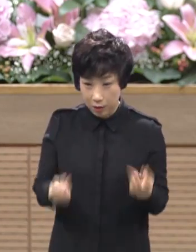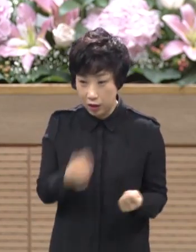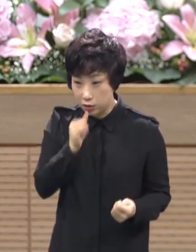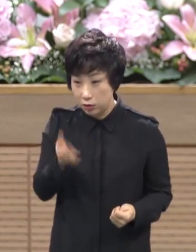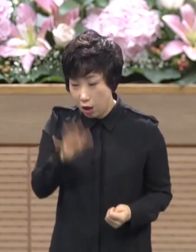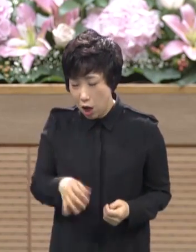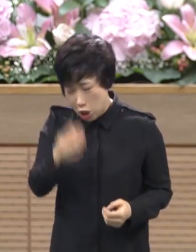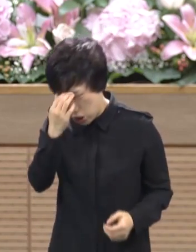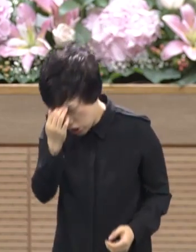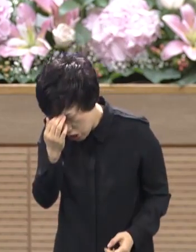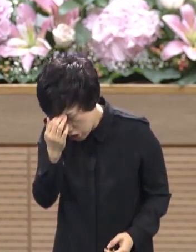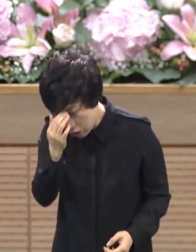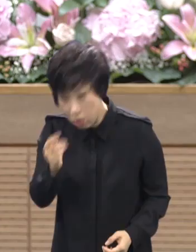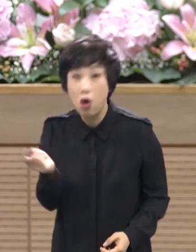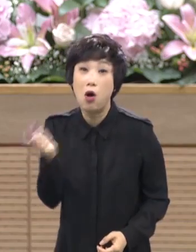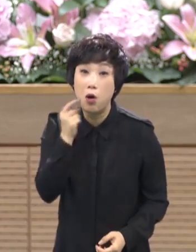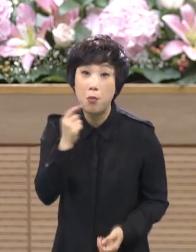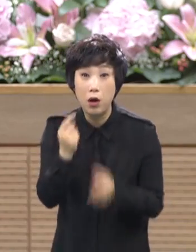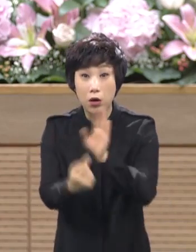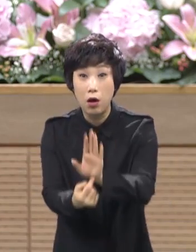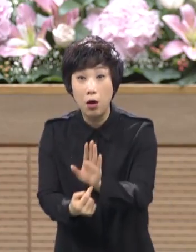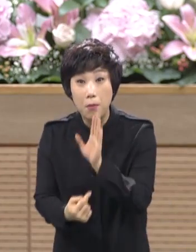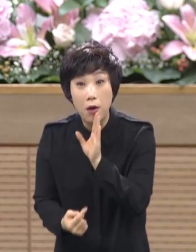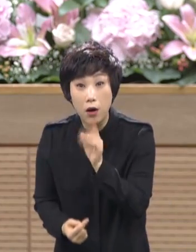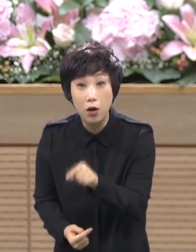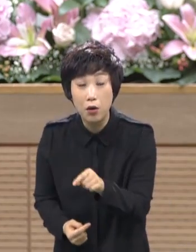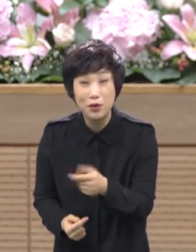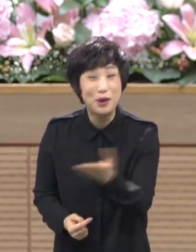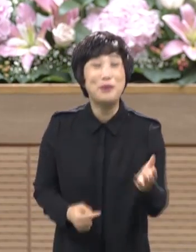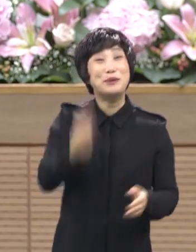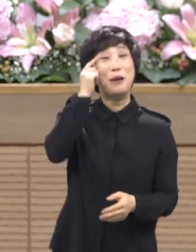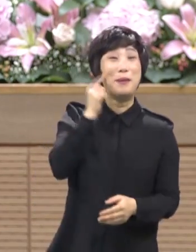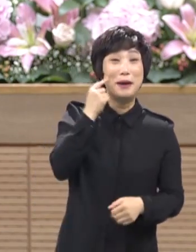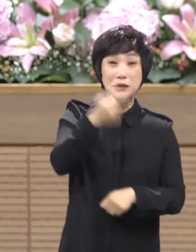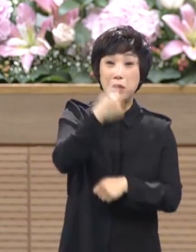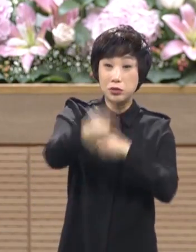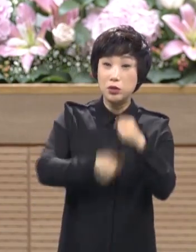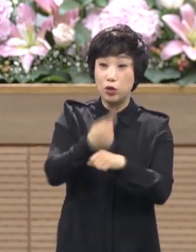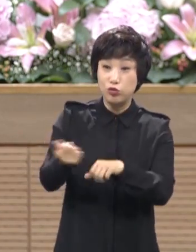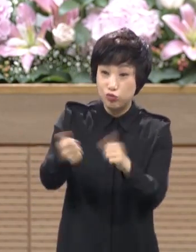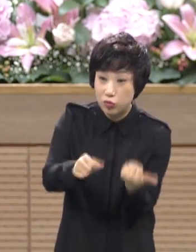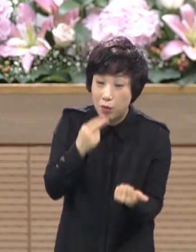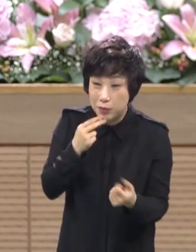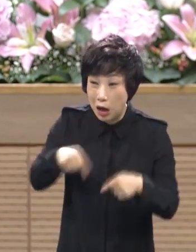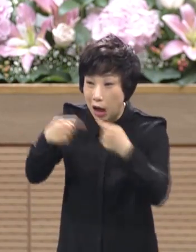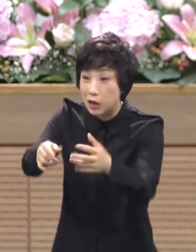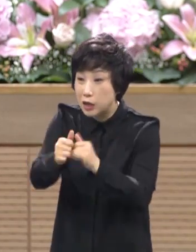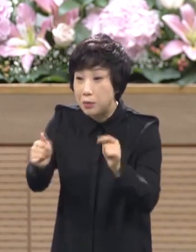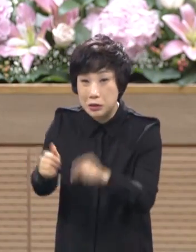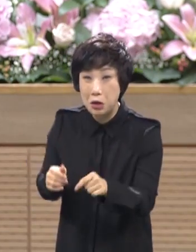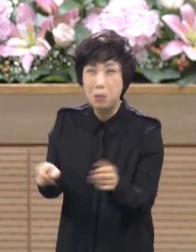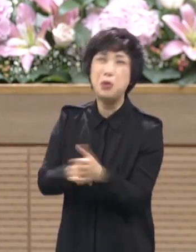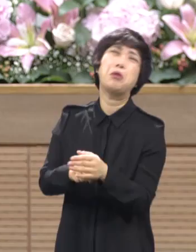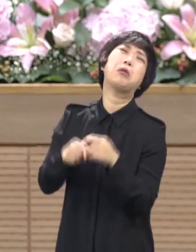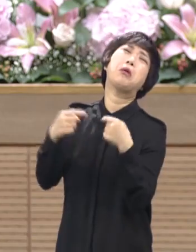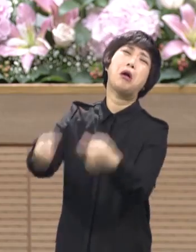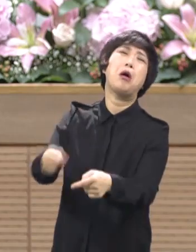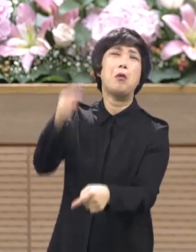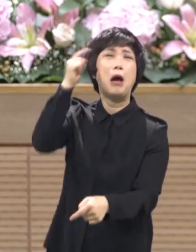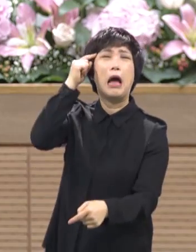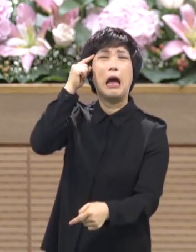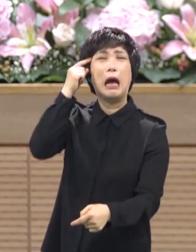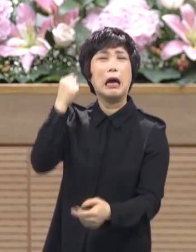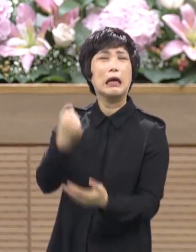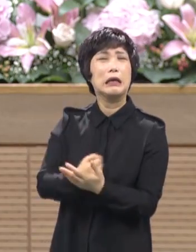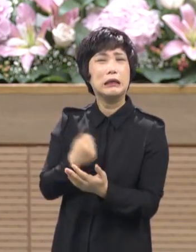대책이 없는 거예요. 거짓말이잖아. 어떻게 천년 동안 안 죽는다고 그리 들어가는 사람들이 그걸 믿고 들어가.